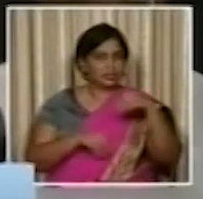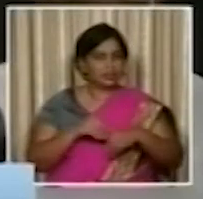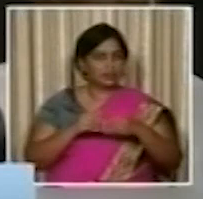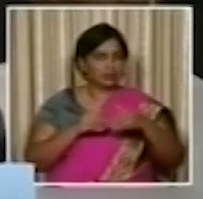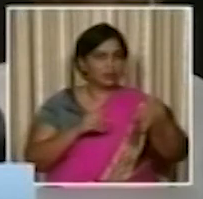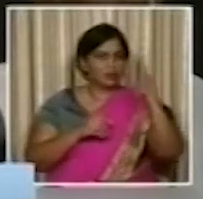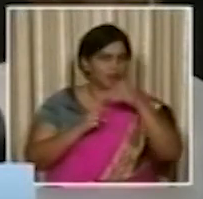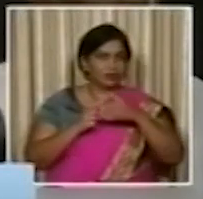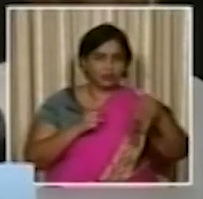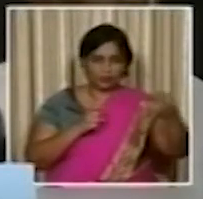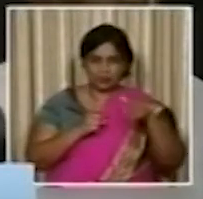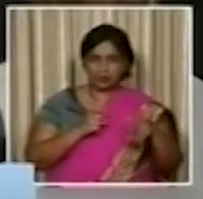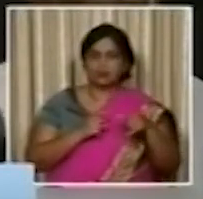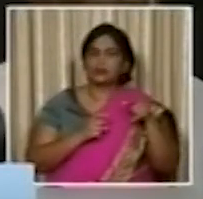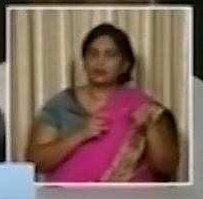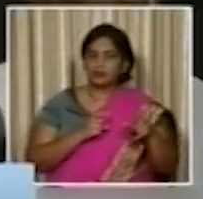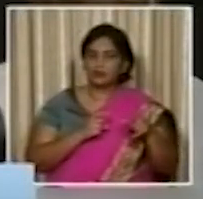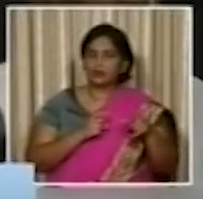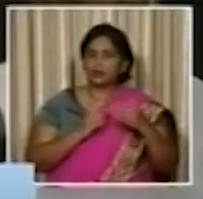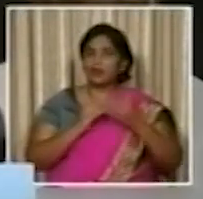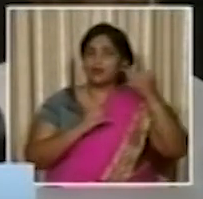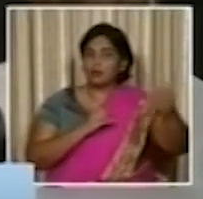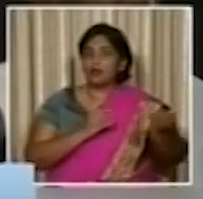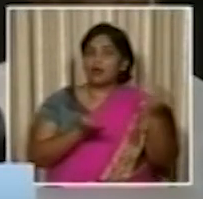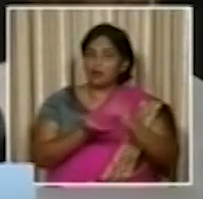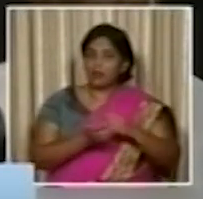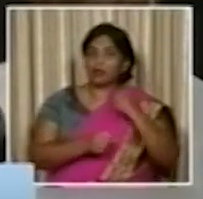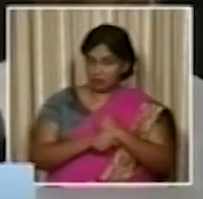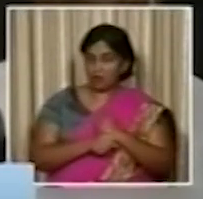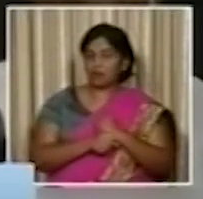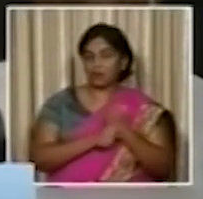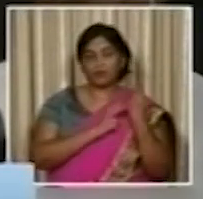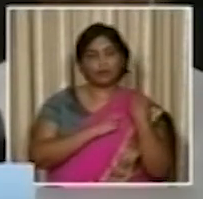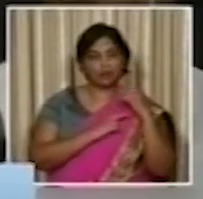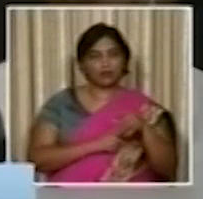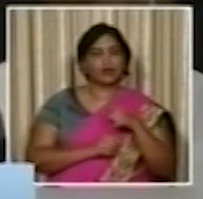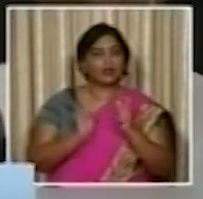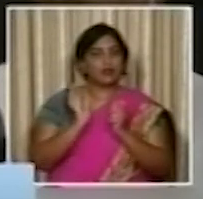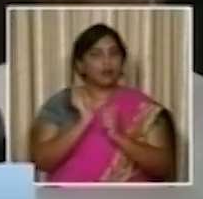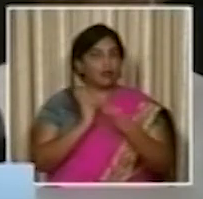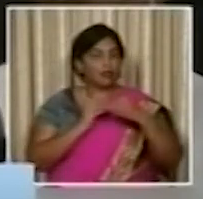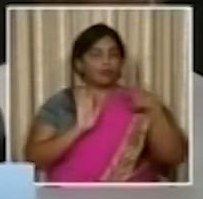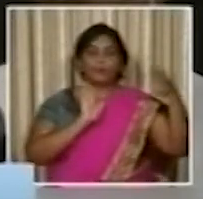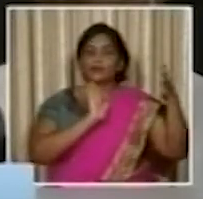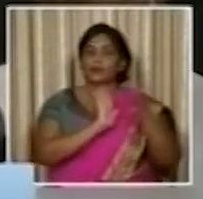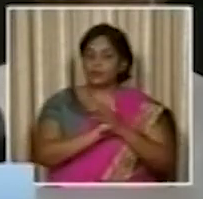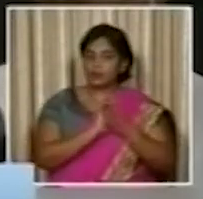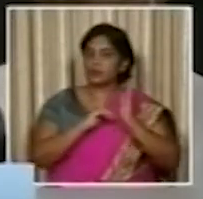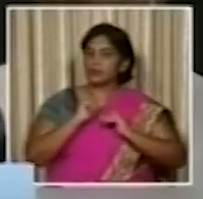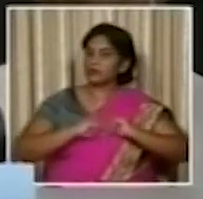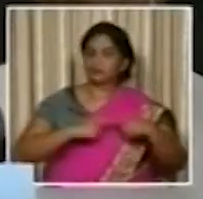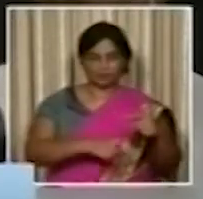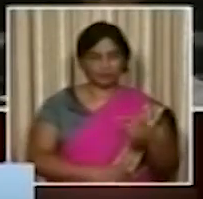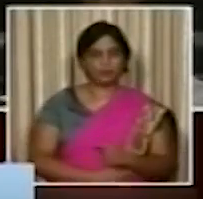தற்போது இடம்பெற்று வருகிறது. தேர்தலுக்கு இன்னும் சில மாதங்களே உள்ளன. அடுத்து அமையப்போகும் அரசாங்கம் கடன் உரிமையாளர்களோடு இணைந்து இவ்வேலை திட்டத்தை